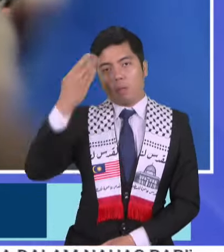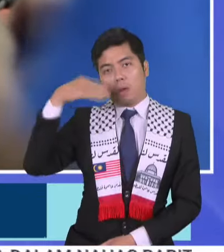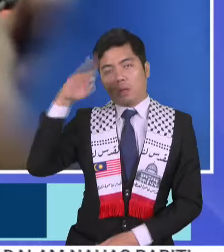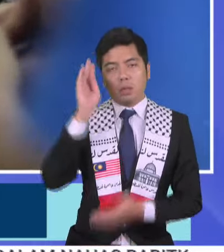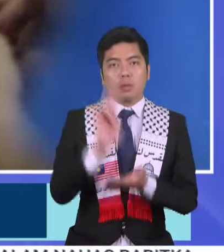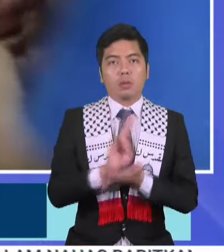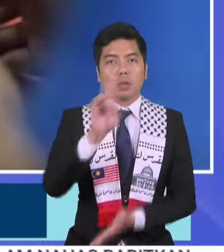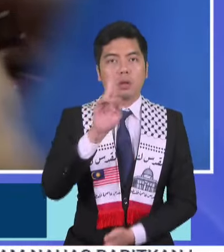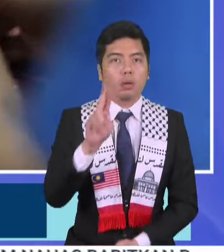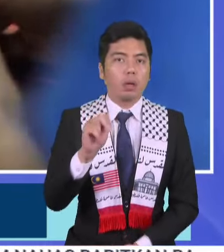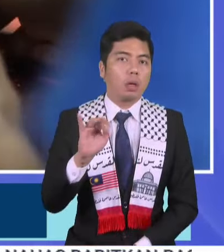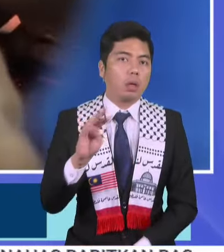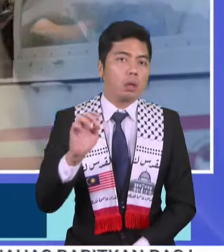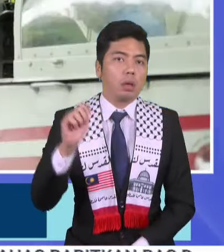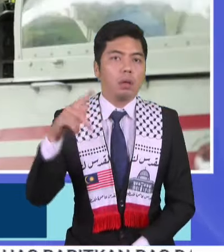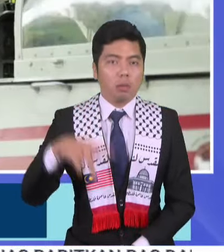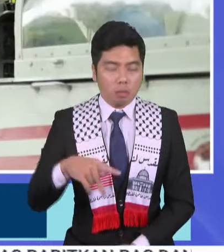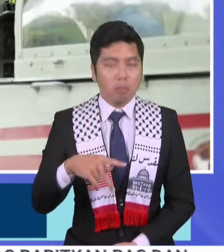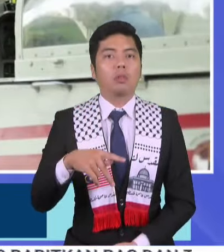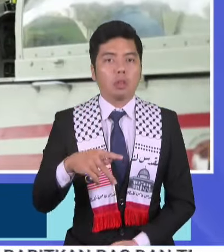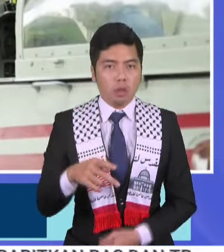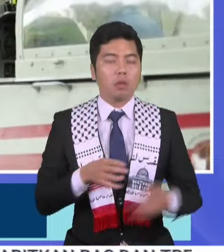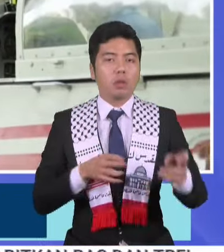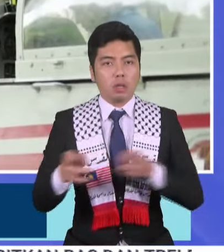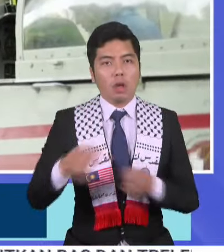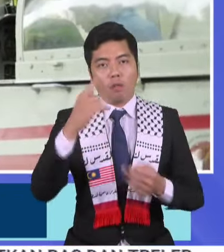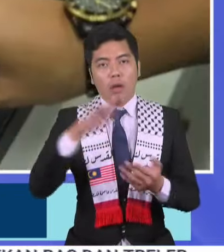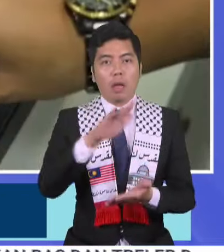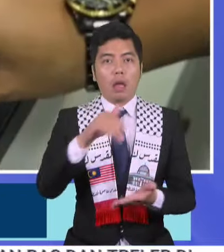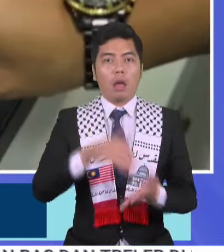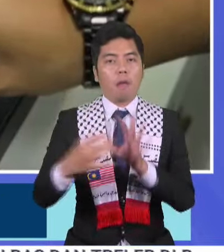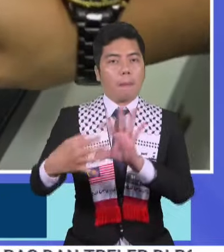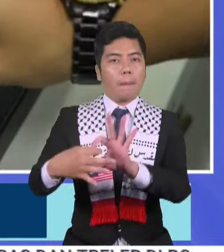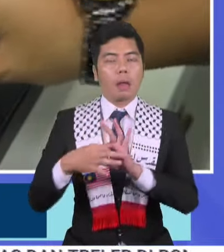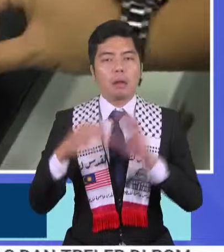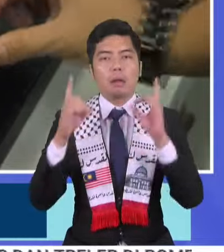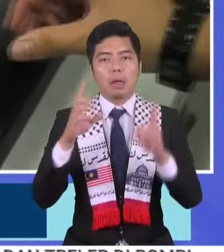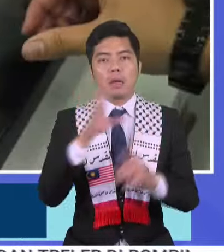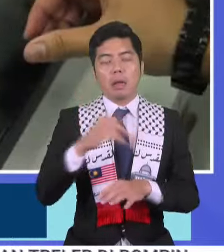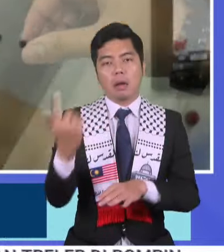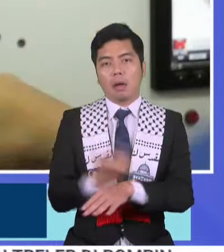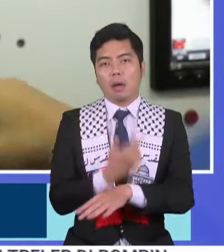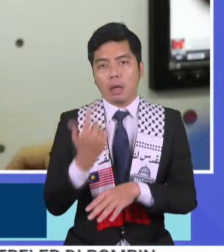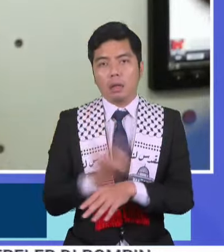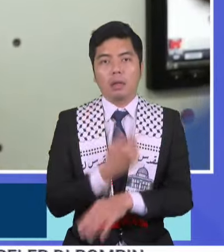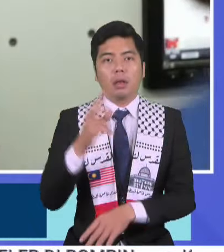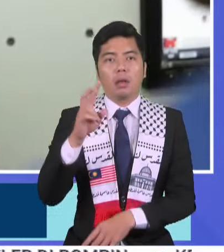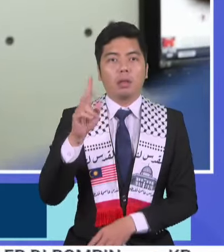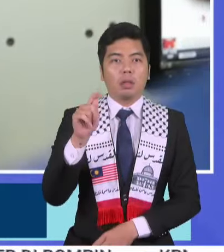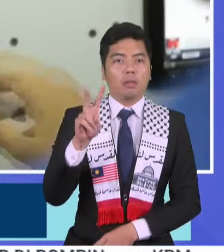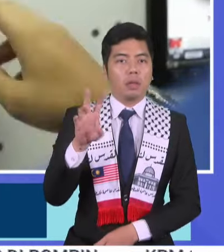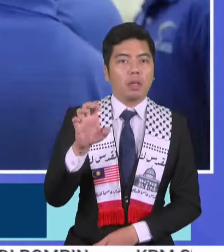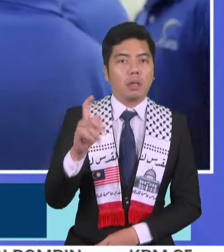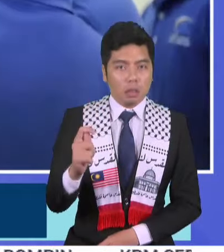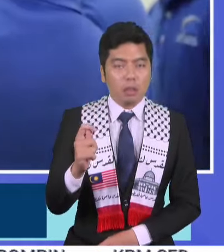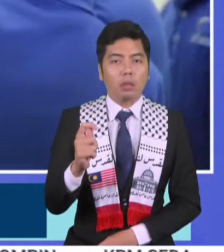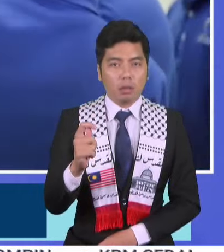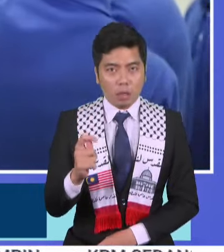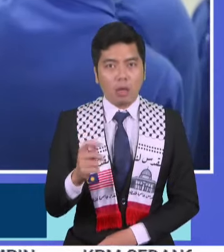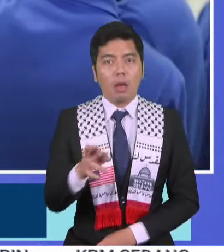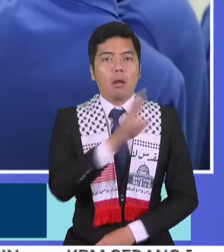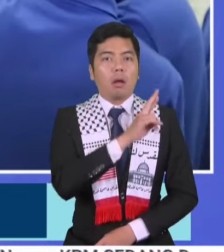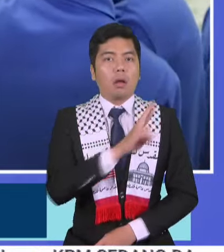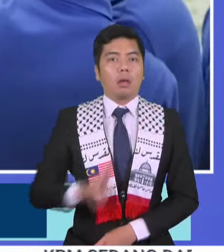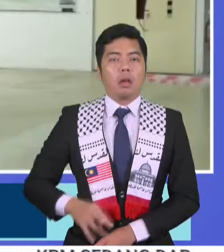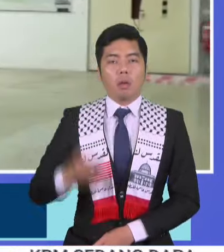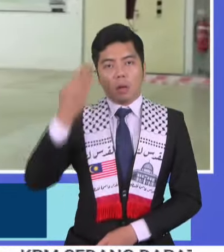Universiti Malaysia Perlis UNIMAP akan terus berusaha menjadi hub kolaborasi pendidikan dan latihan teknikal dan vocational TVET. Mangku